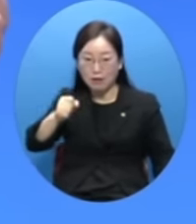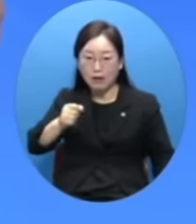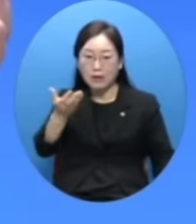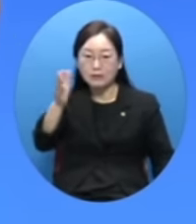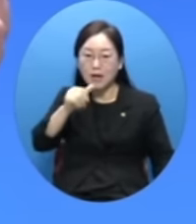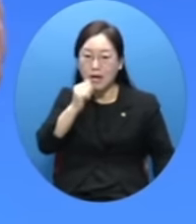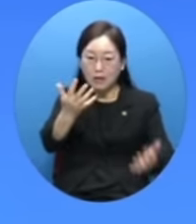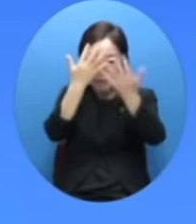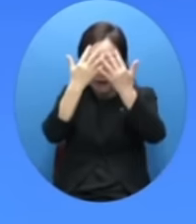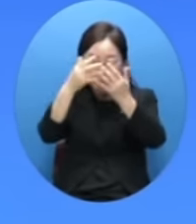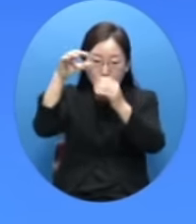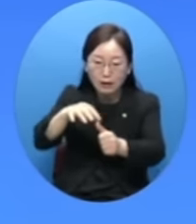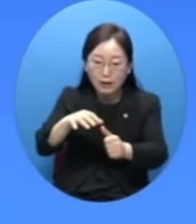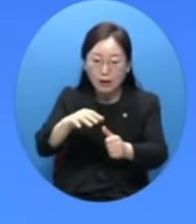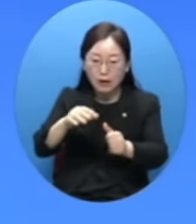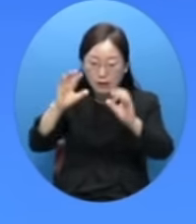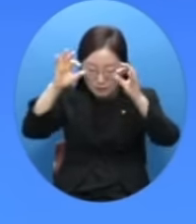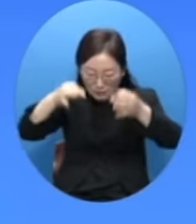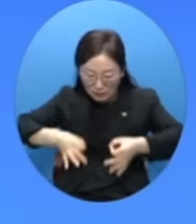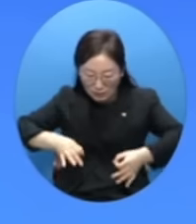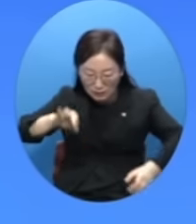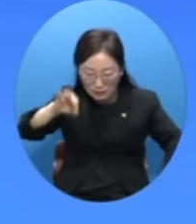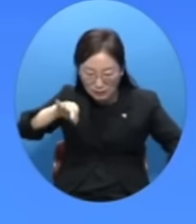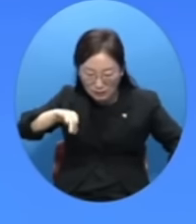아닌 것을 깨닫게 되었다.